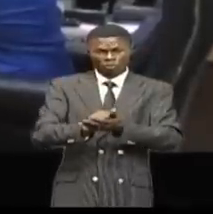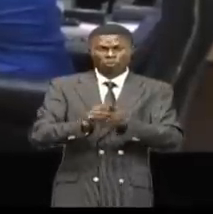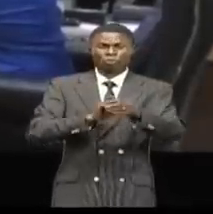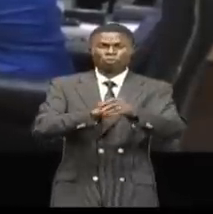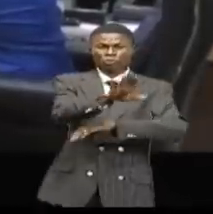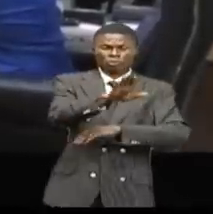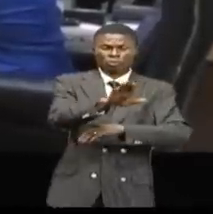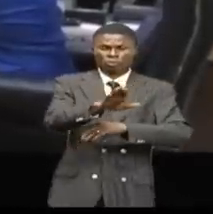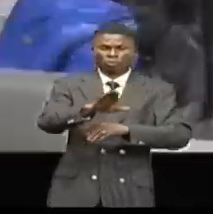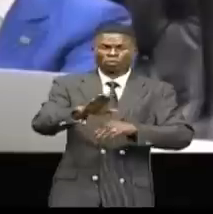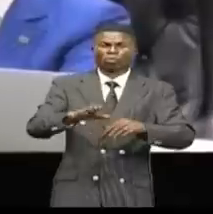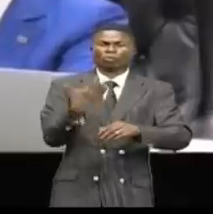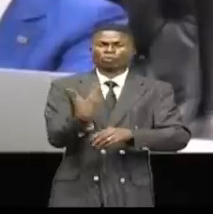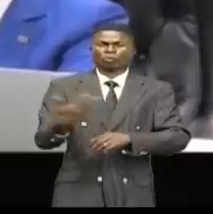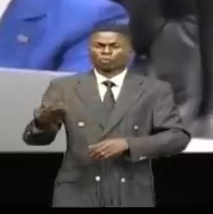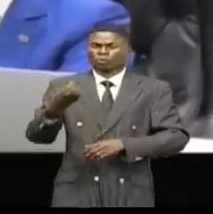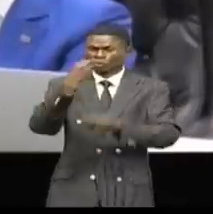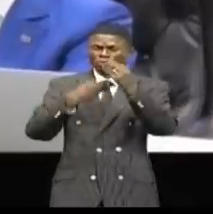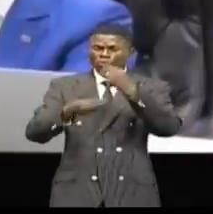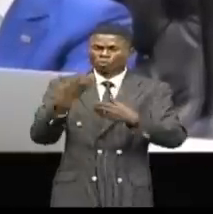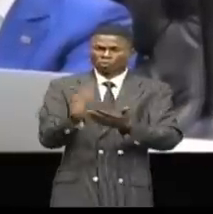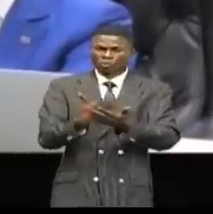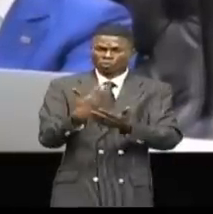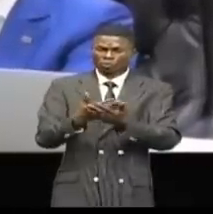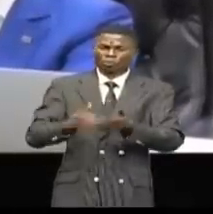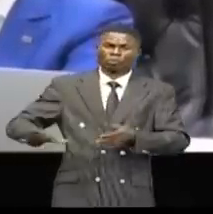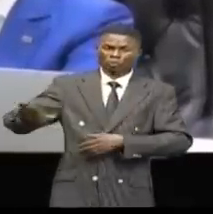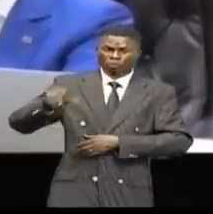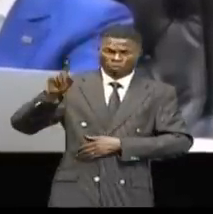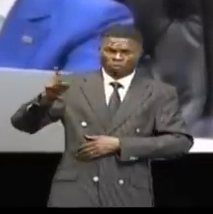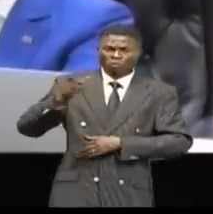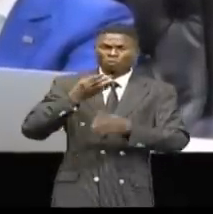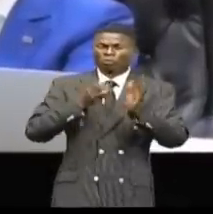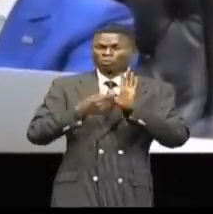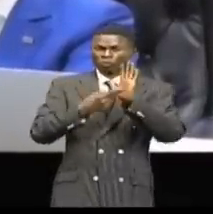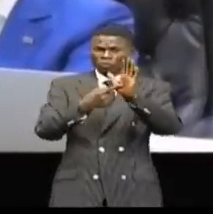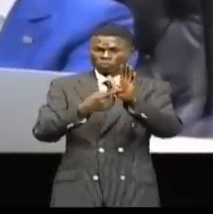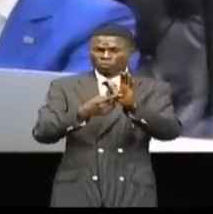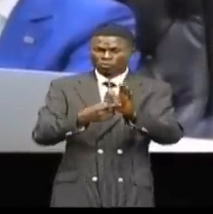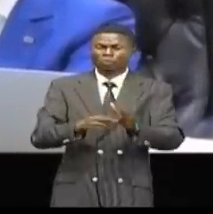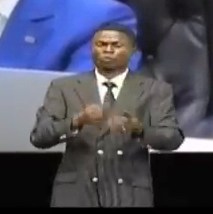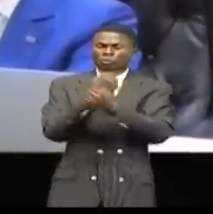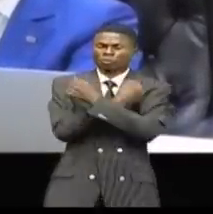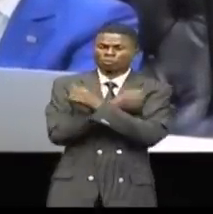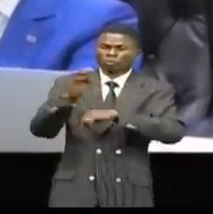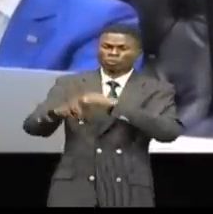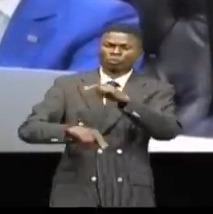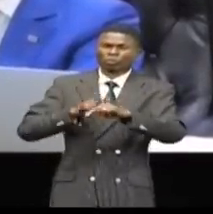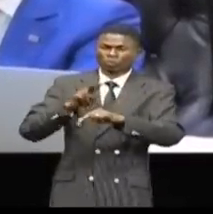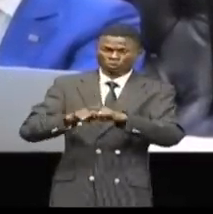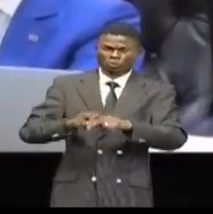une mission humanitaire dans cette partie du territoire national pour exprimer cette solidarité nationale.